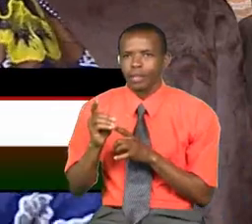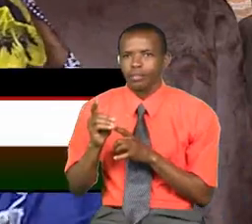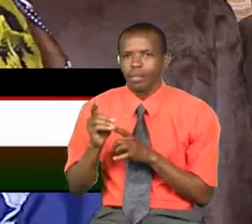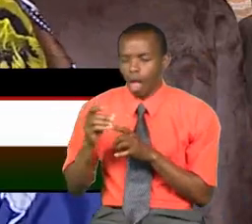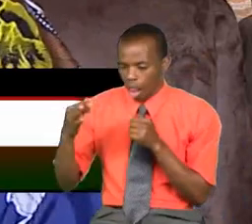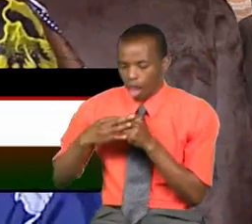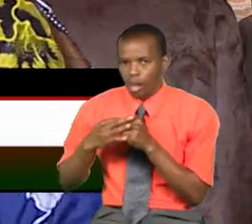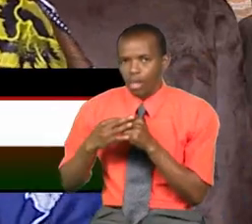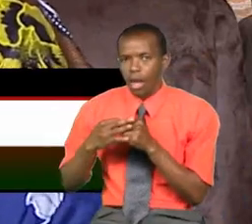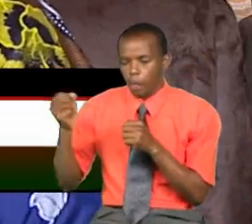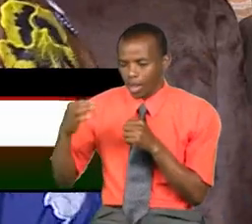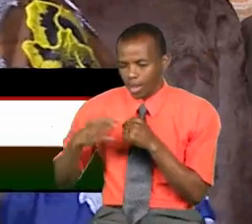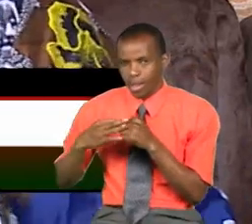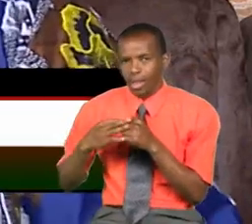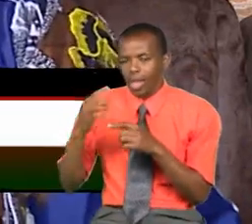mwaka